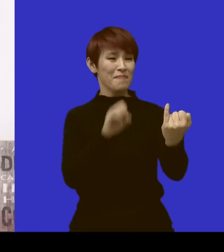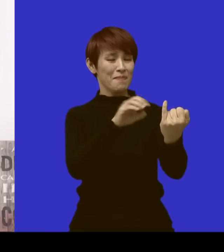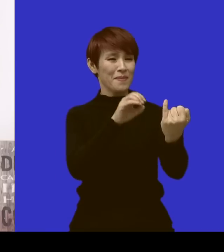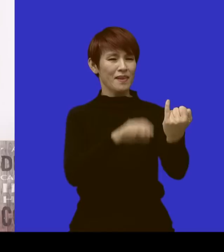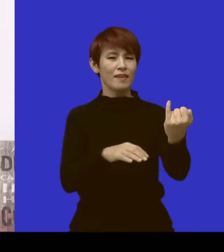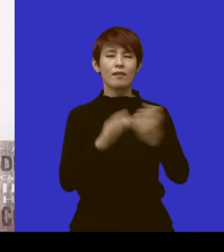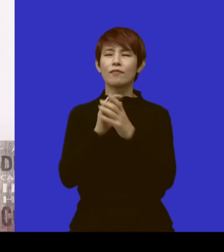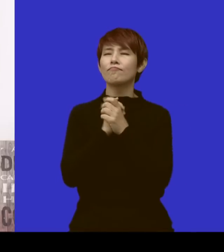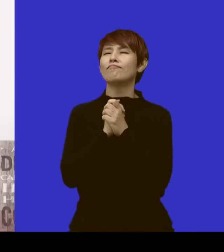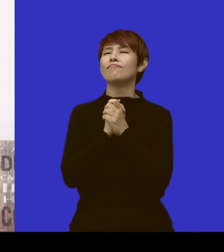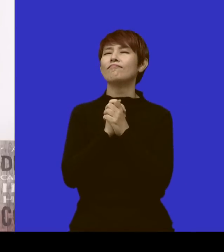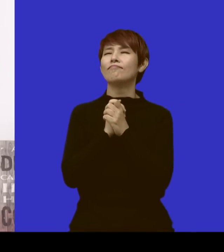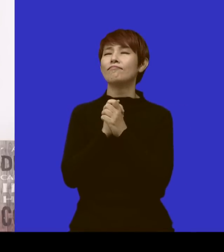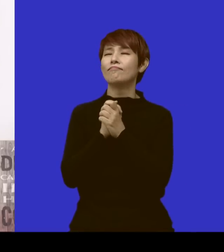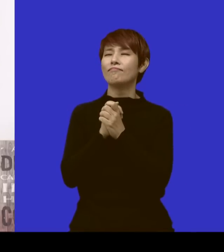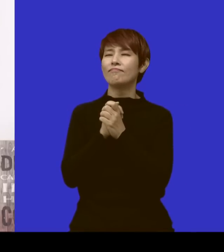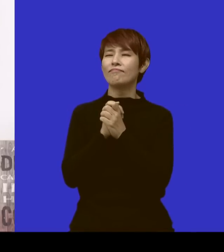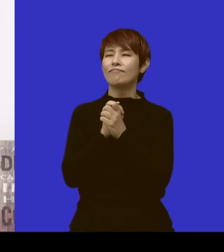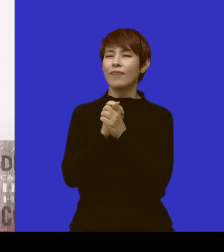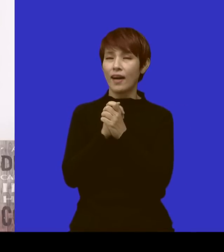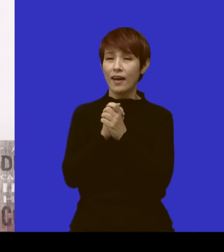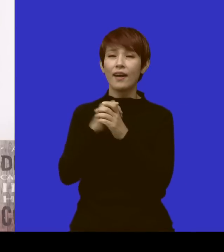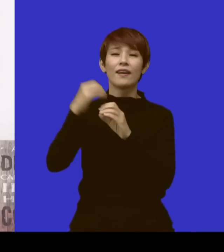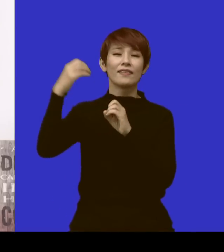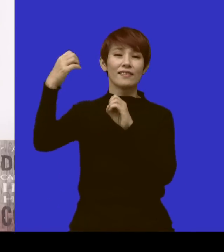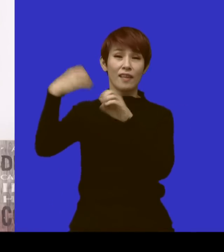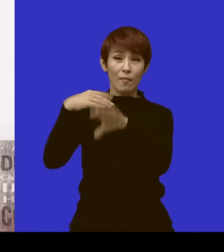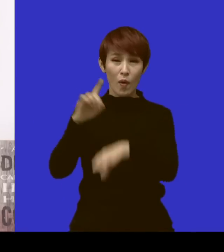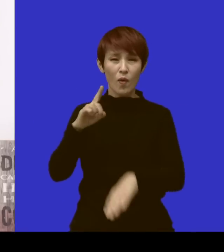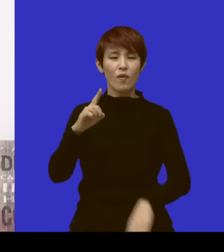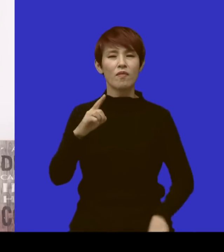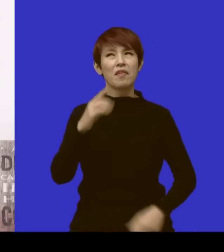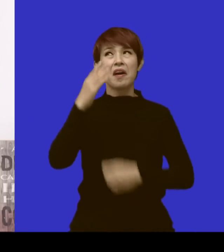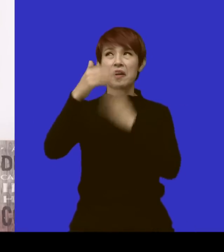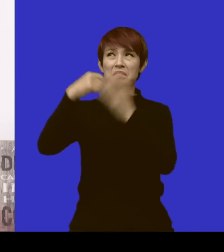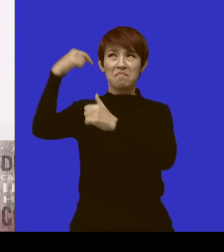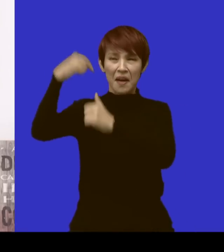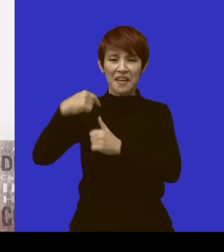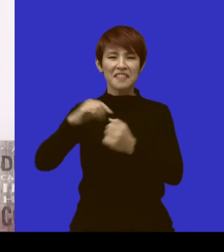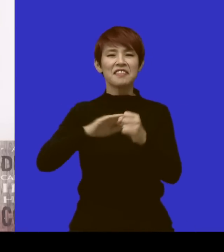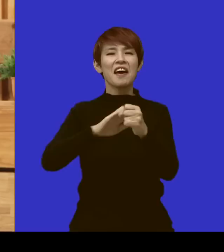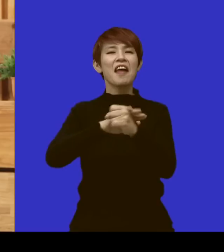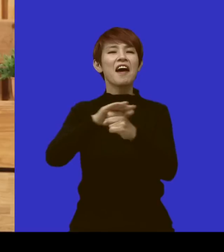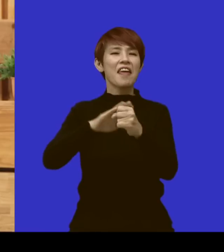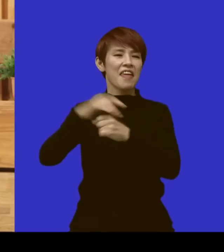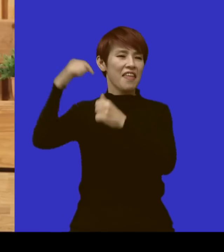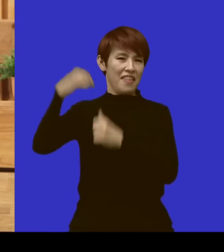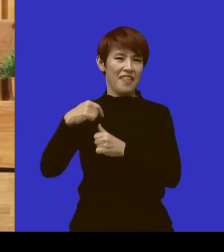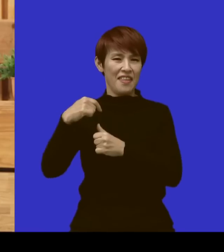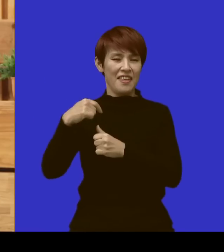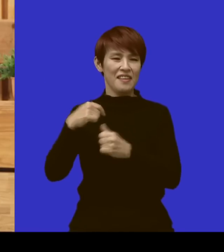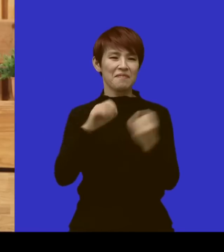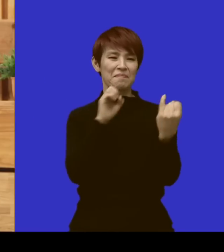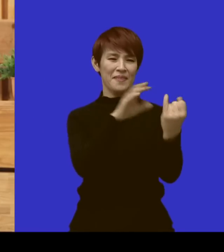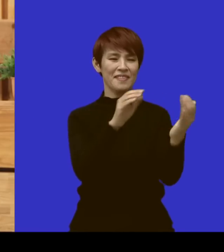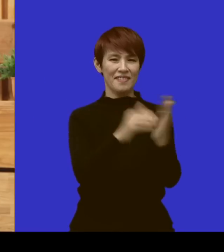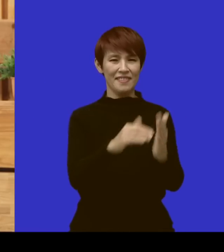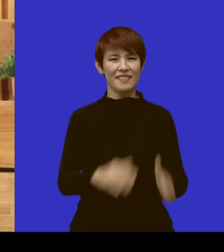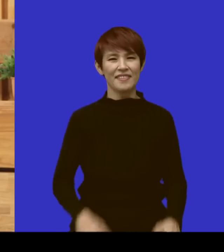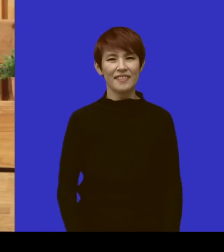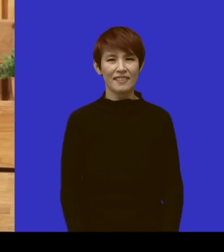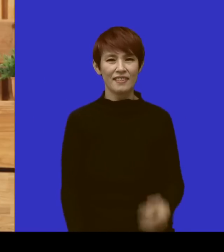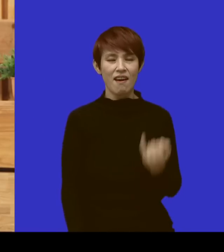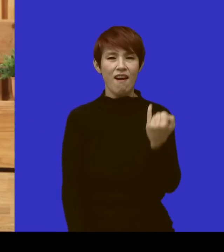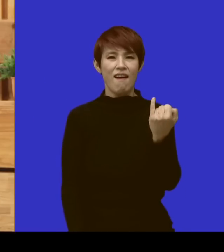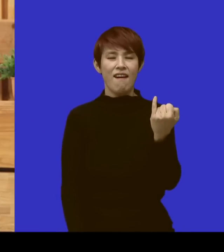예. 기도를 했는데 예. 답답하면서 기도했는데 하나님이 사랑하래. 아. 사랑하래. 그러니까